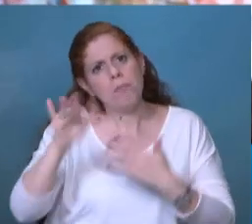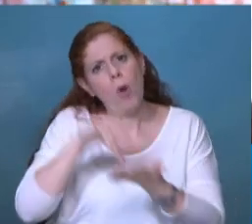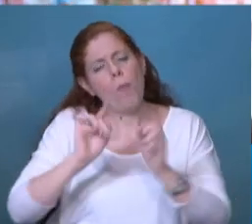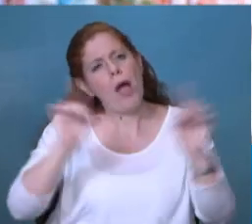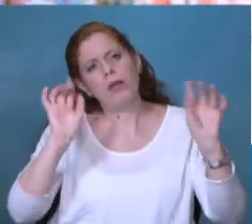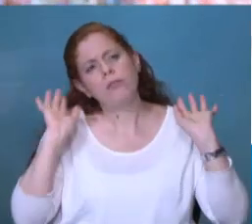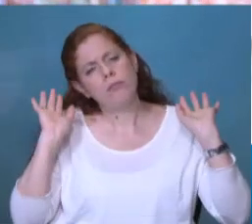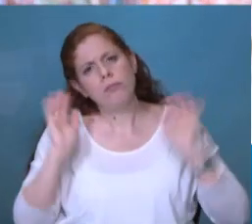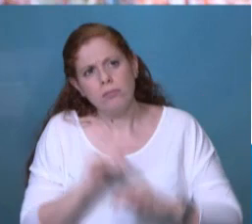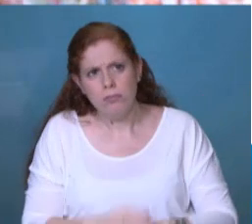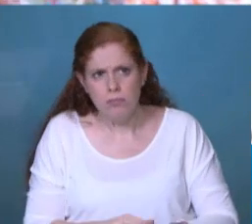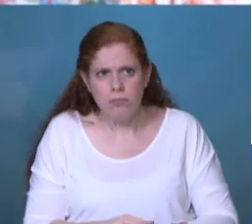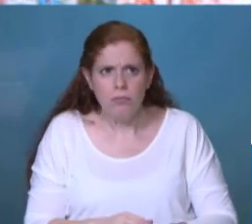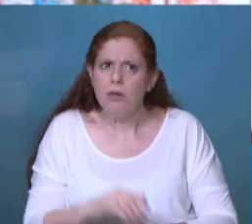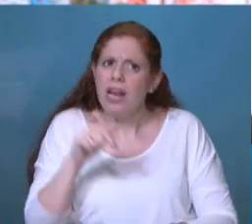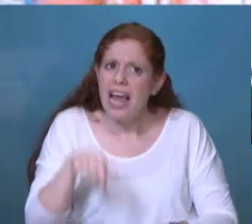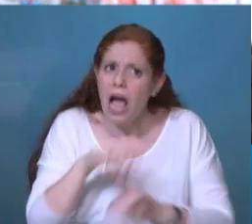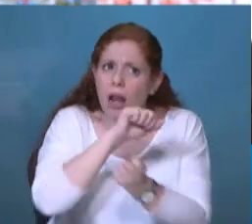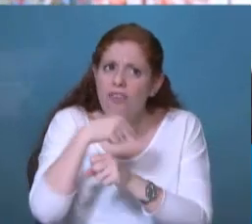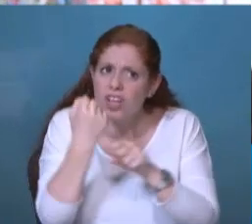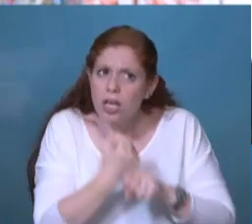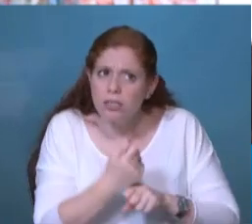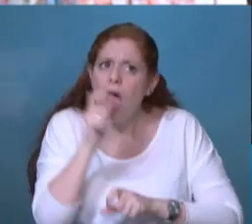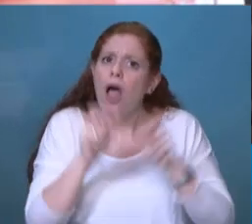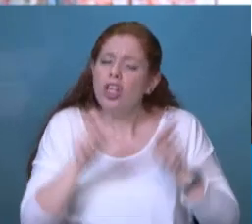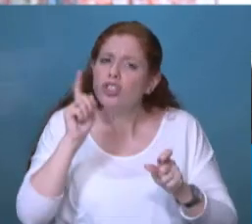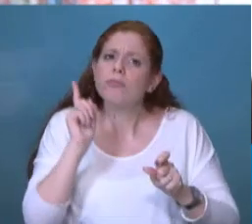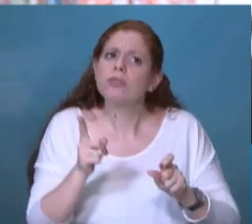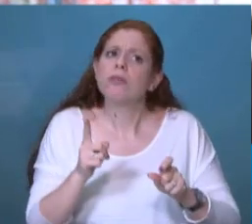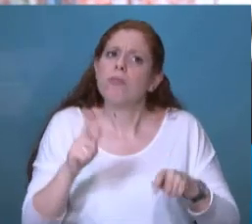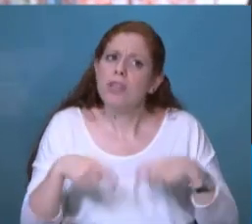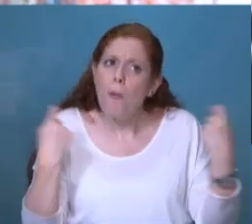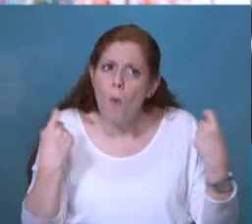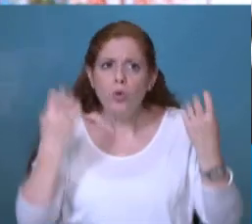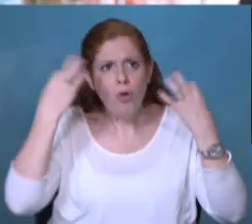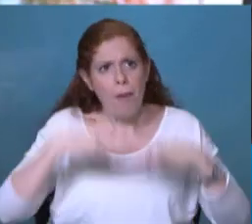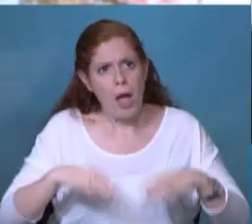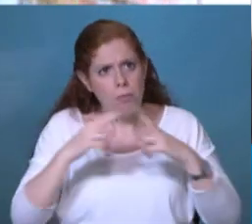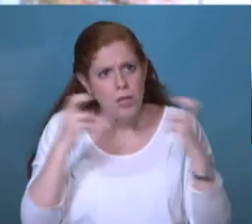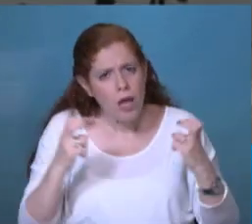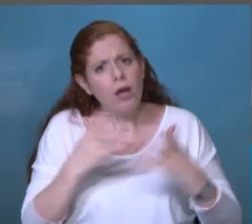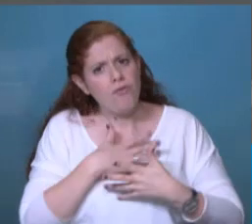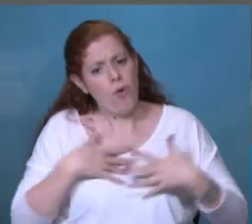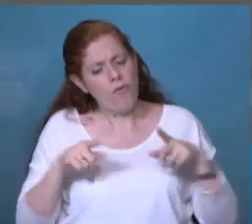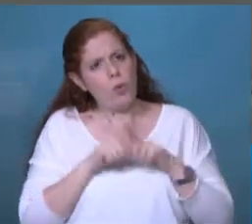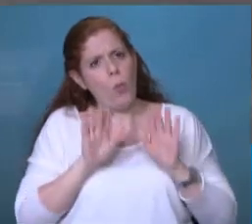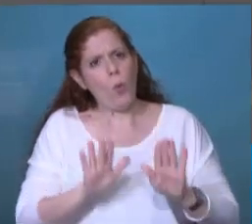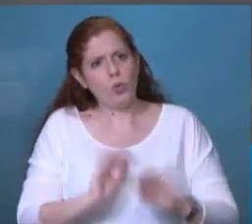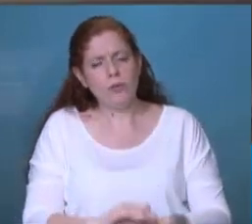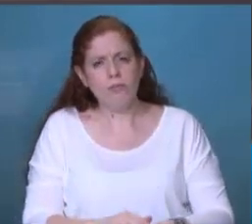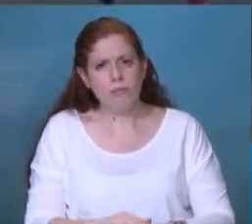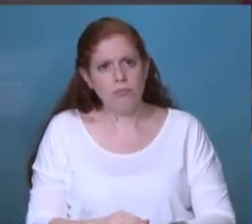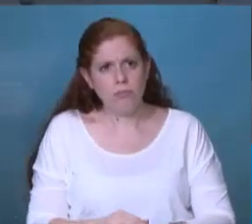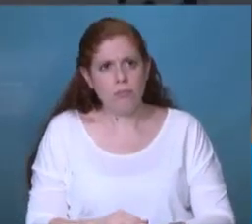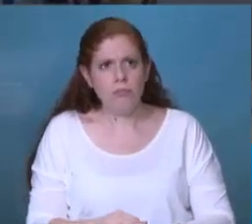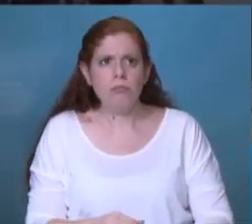altre parti. Qui a Venezia deve venire gente che ha un po' di cultura, che apprezza la città e che la vive per quello che è.